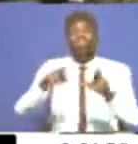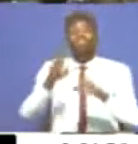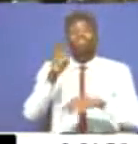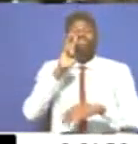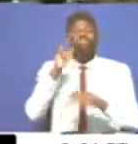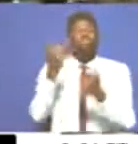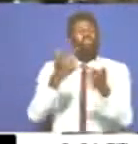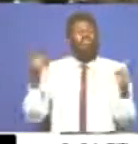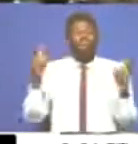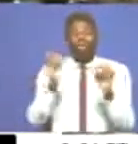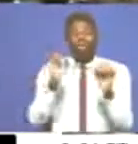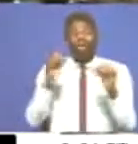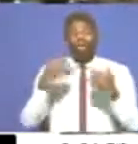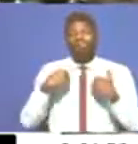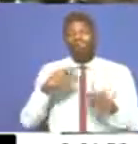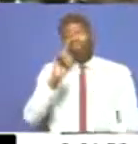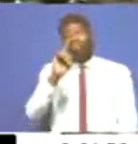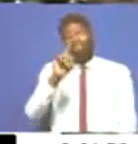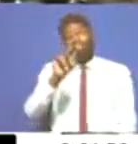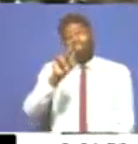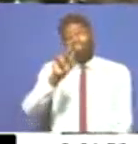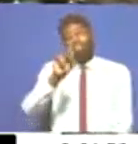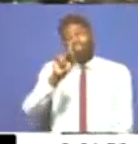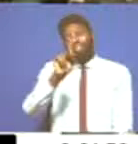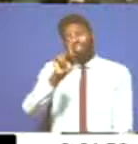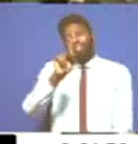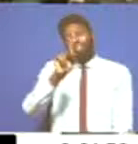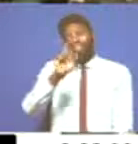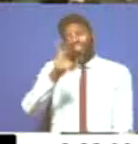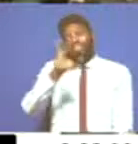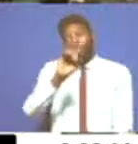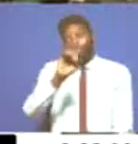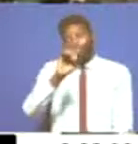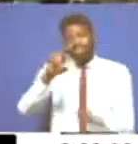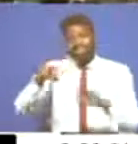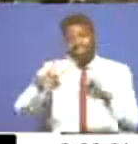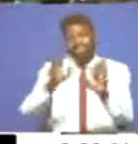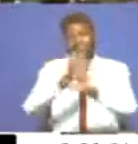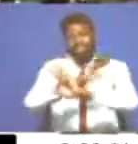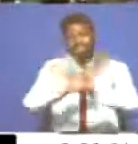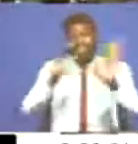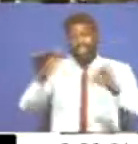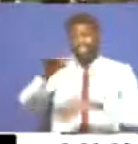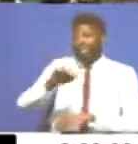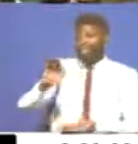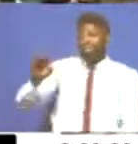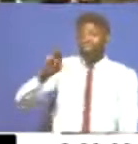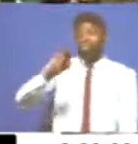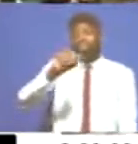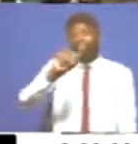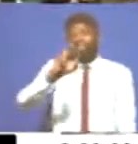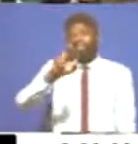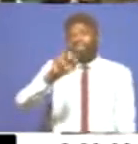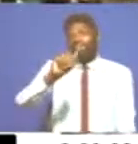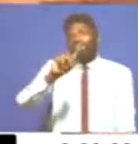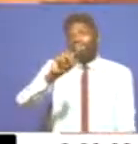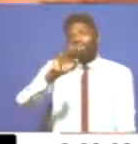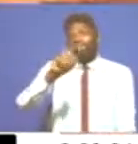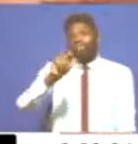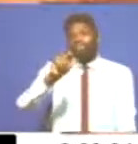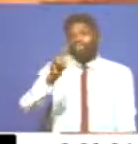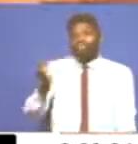mtoni moja inaitwa Kerio, na hiyo mtoni ya Kerio ni pande ile ni Marakwet, pande ile ni